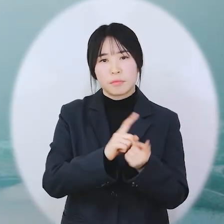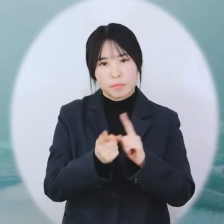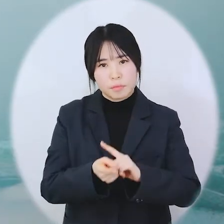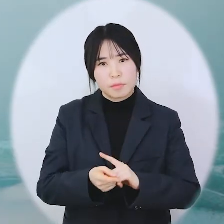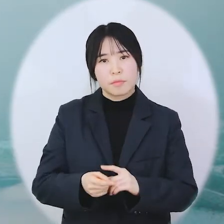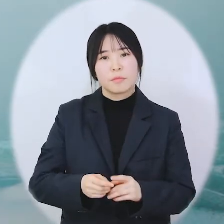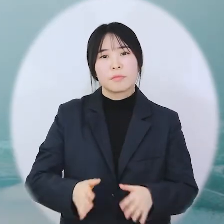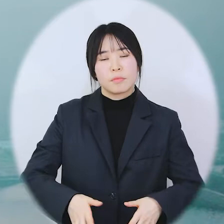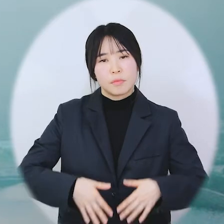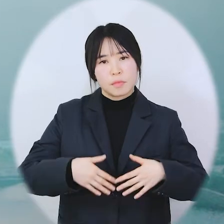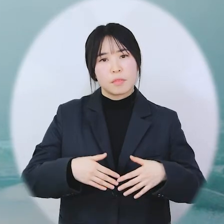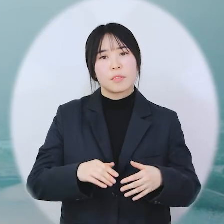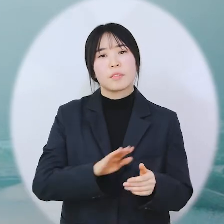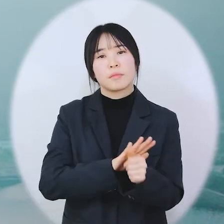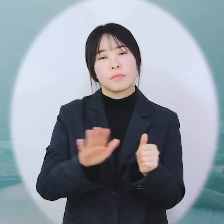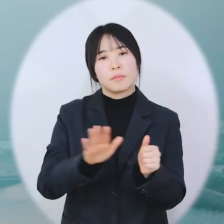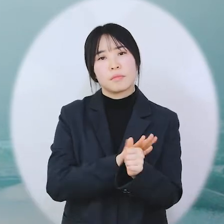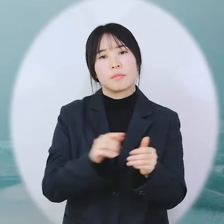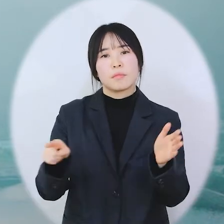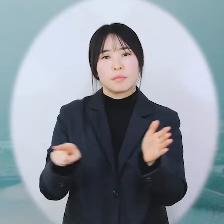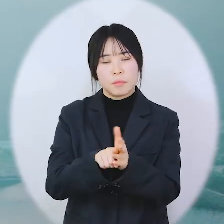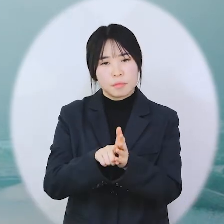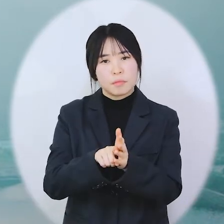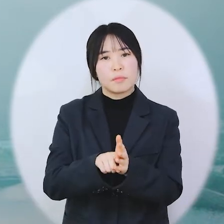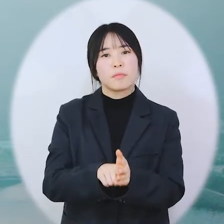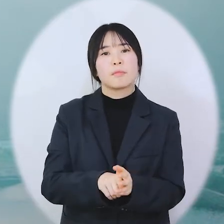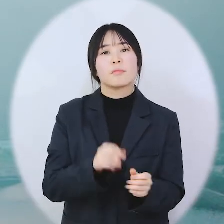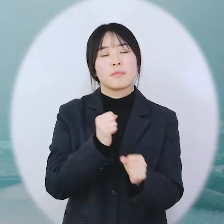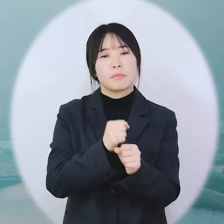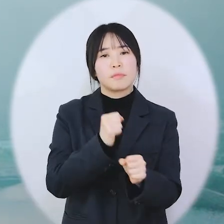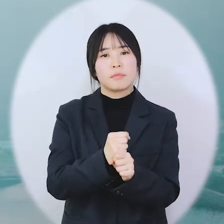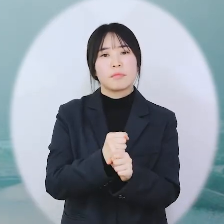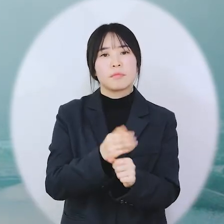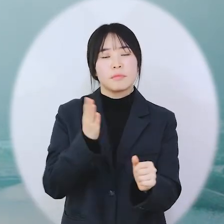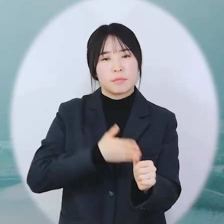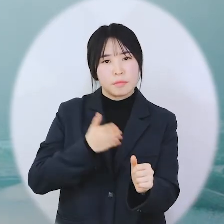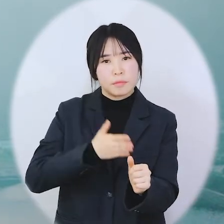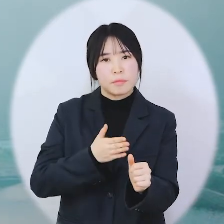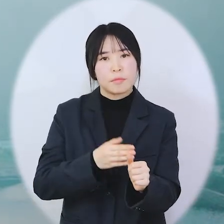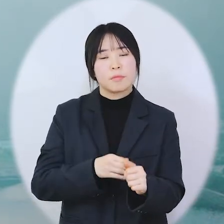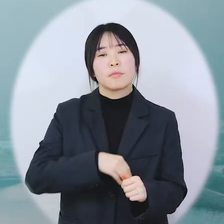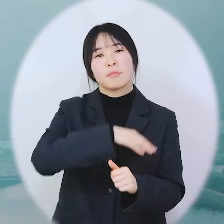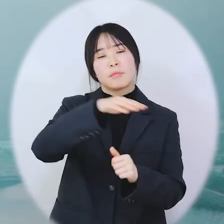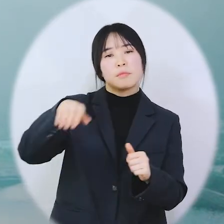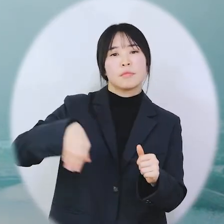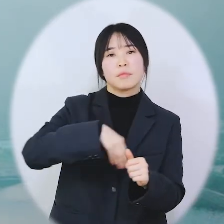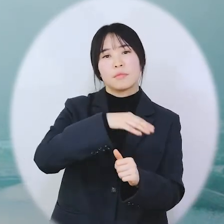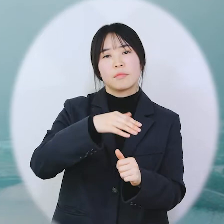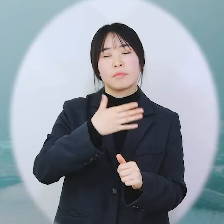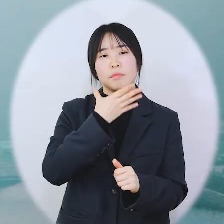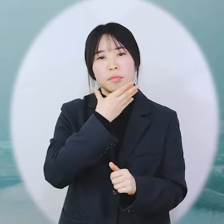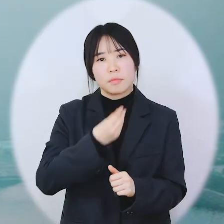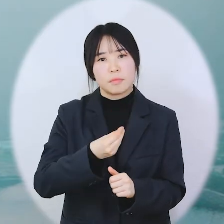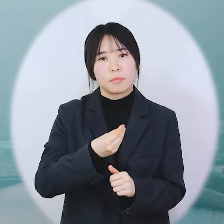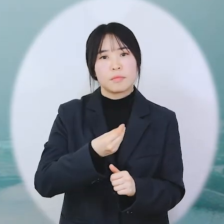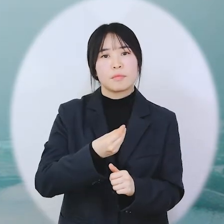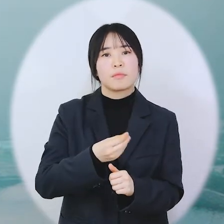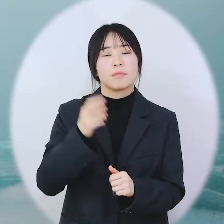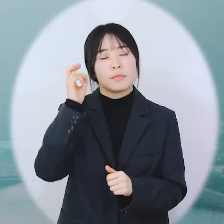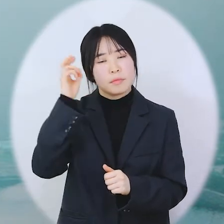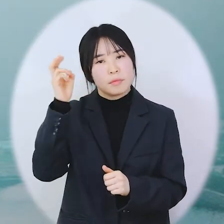배려와 신뢰를 쌓아 가시기 바랍니다 그러면 우리 주변이 행복할